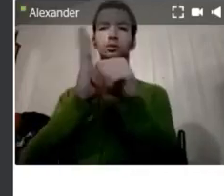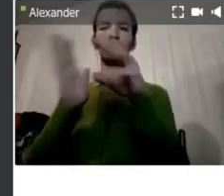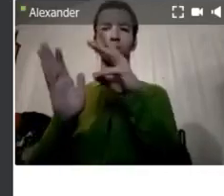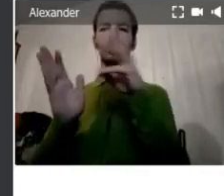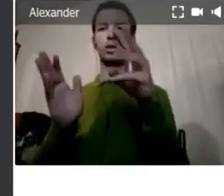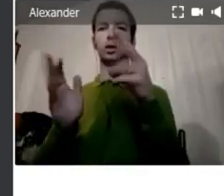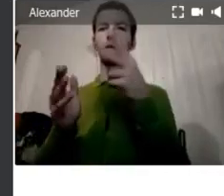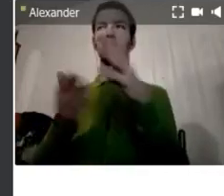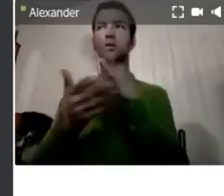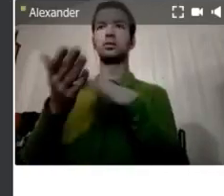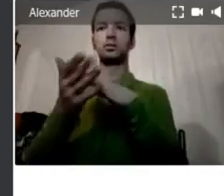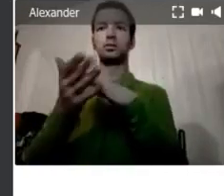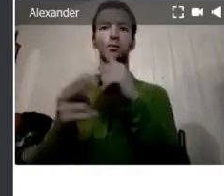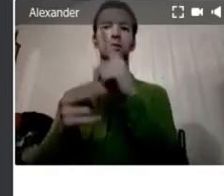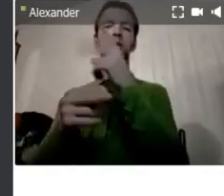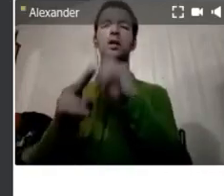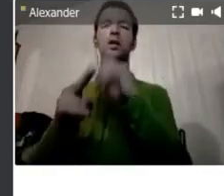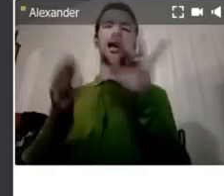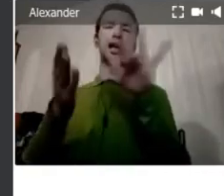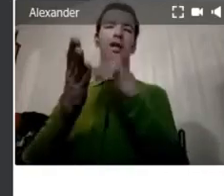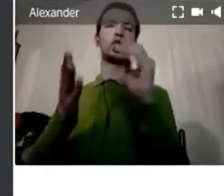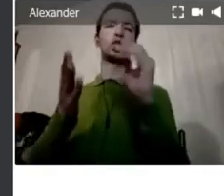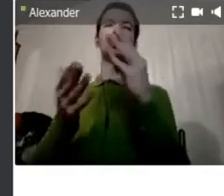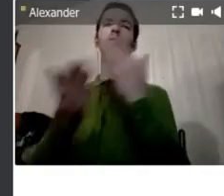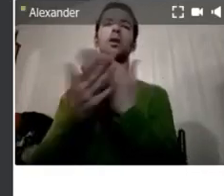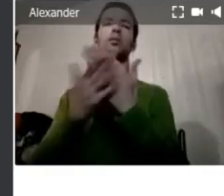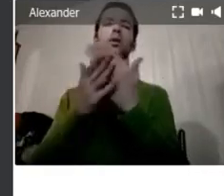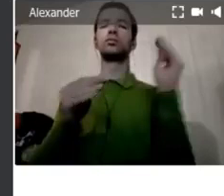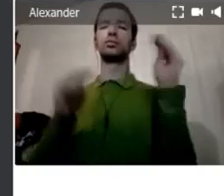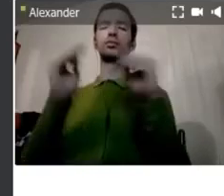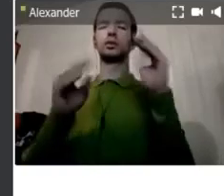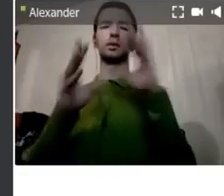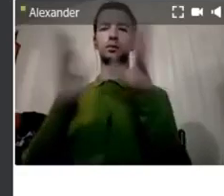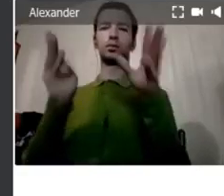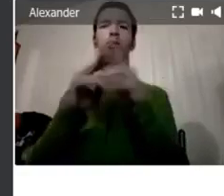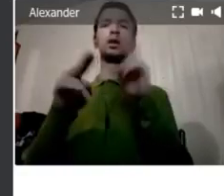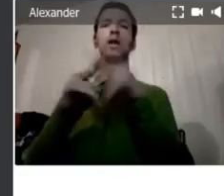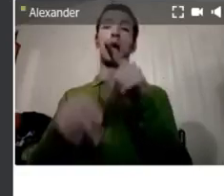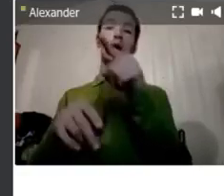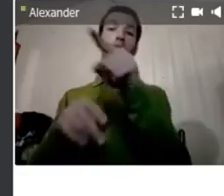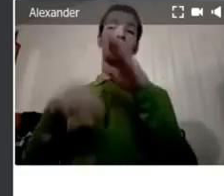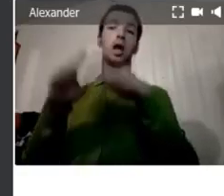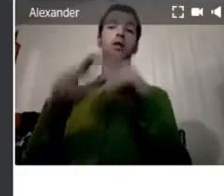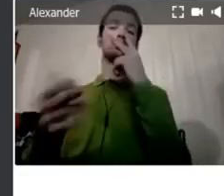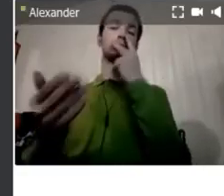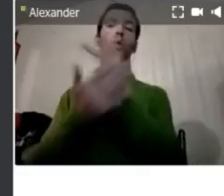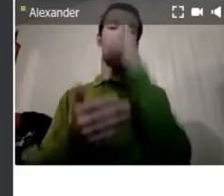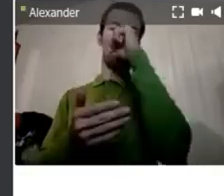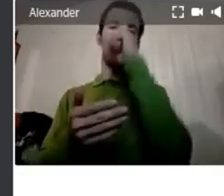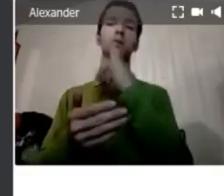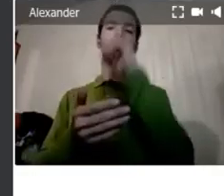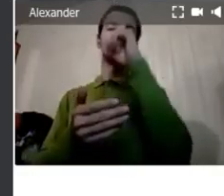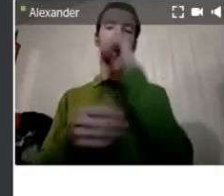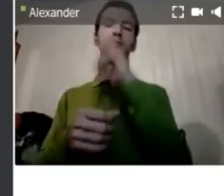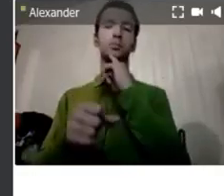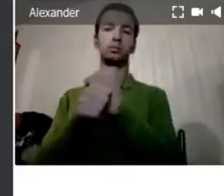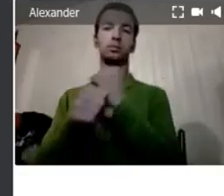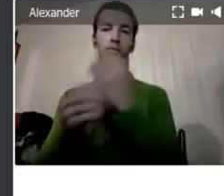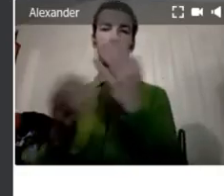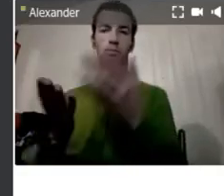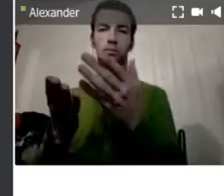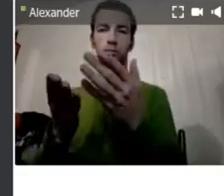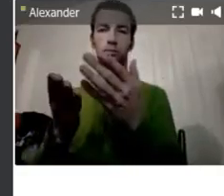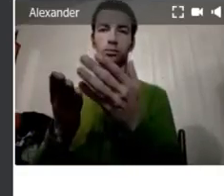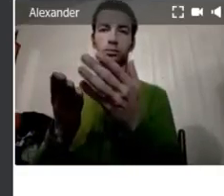можно затратить пусть год, два, три, да, такой упорной работы, чтобы